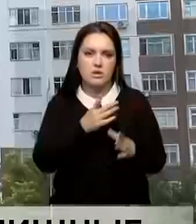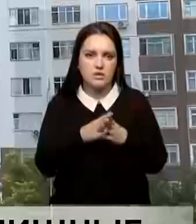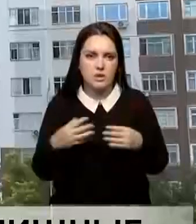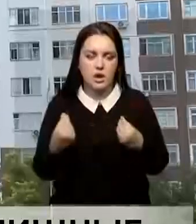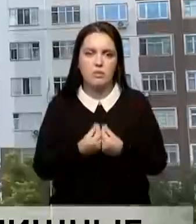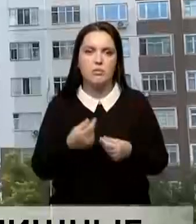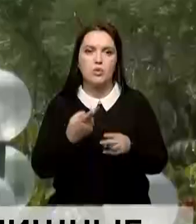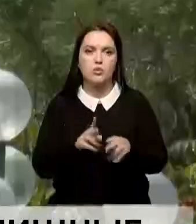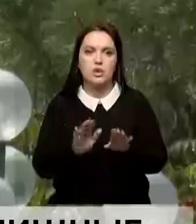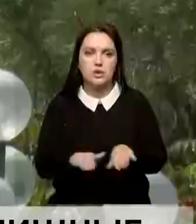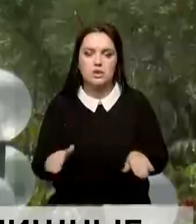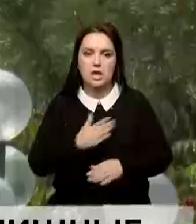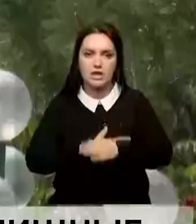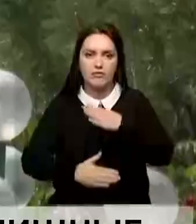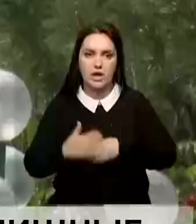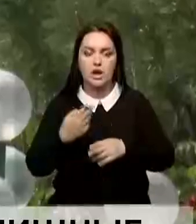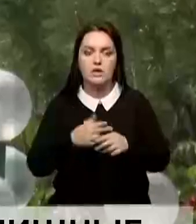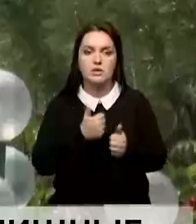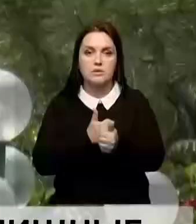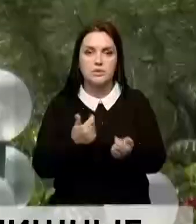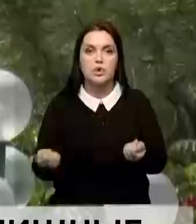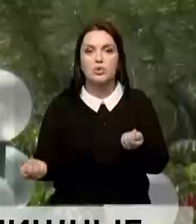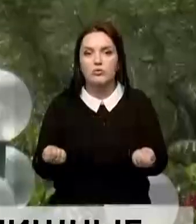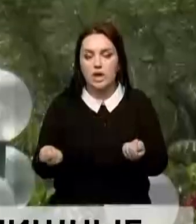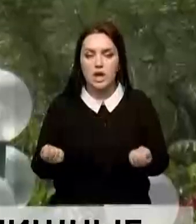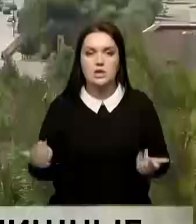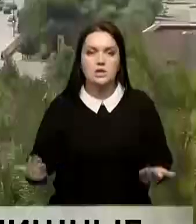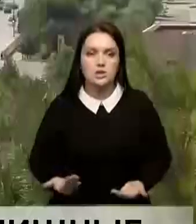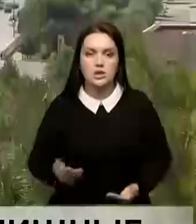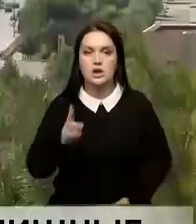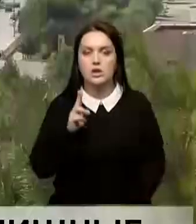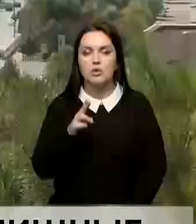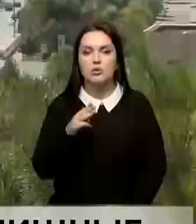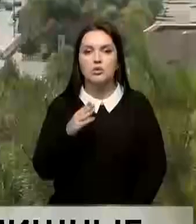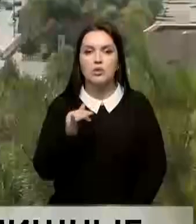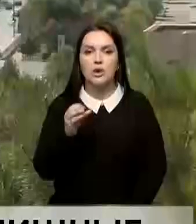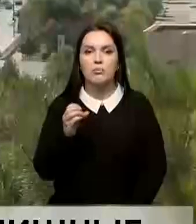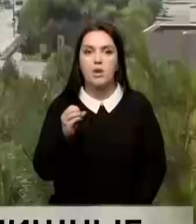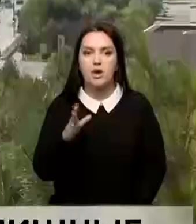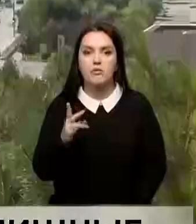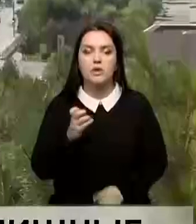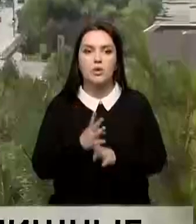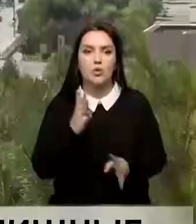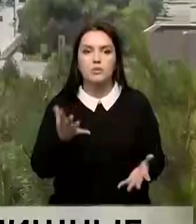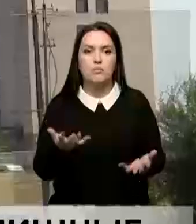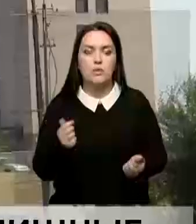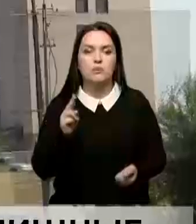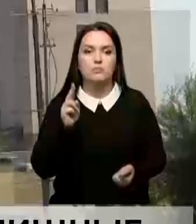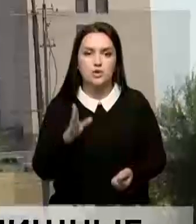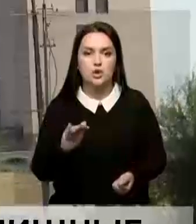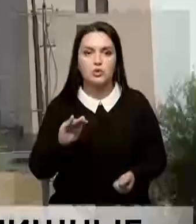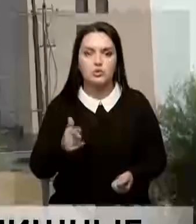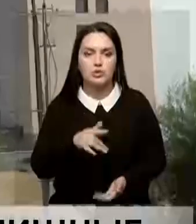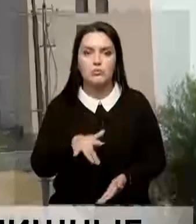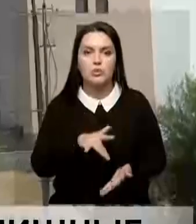которых есть дети с инвалидностью. Как пояснил заместитель руководителя управления жилья Колжан Тулюбаев, в очереди на